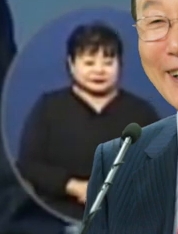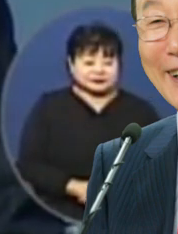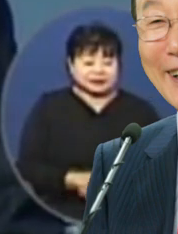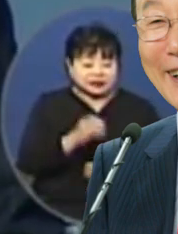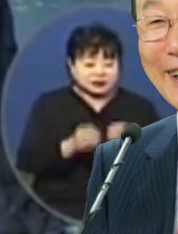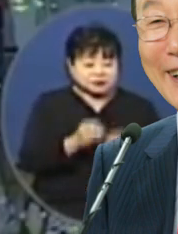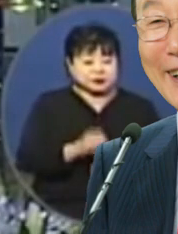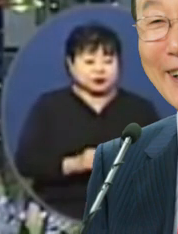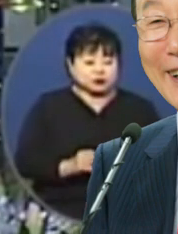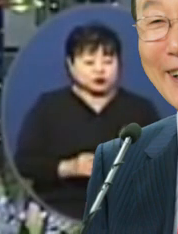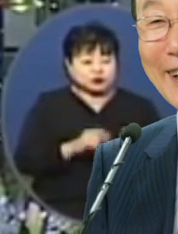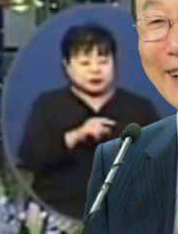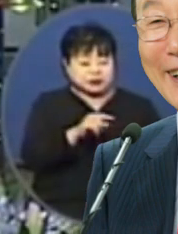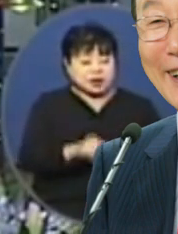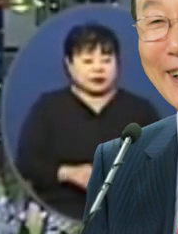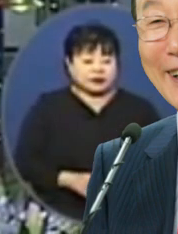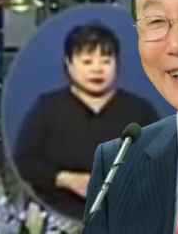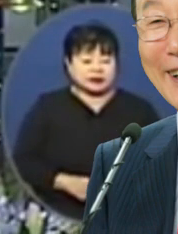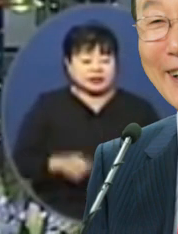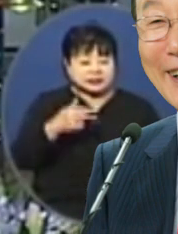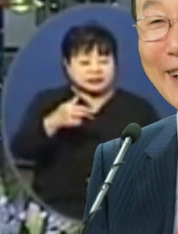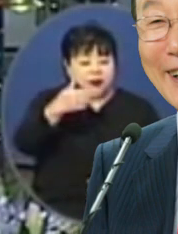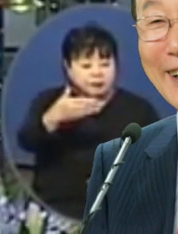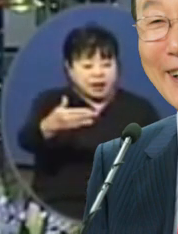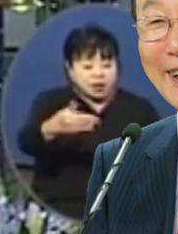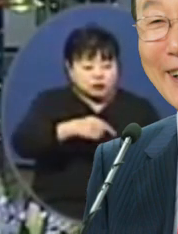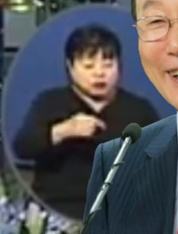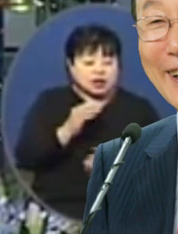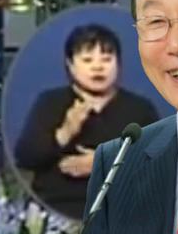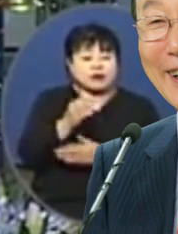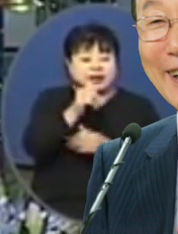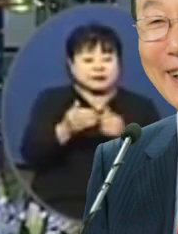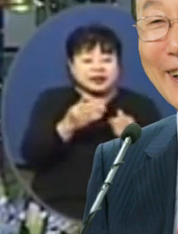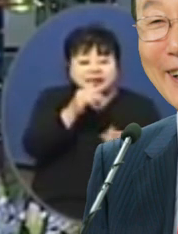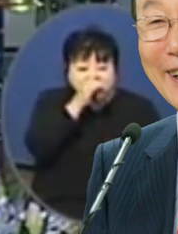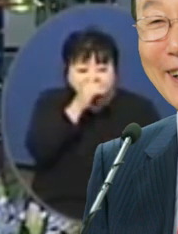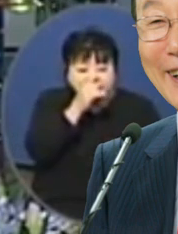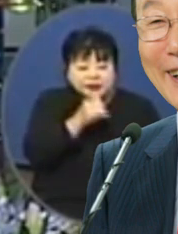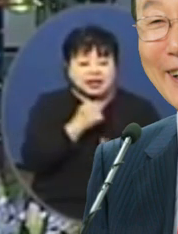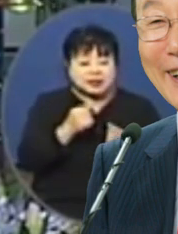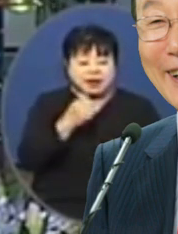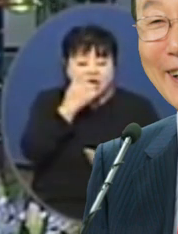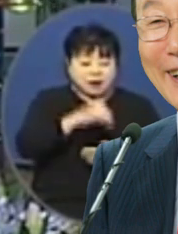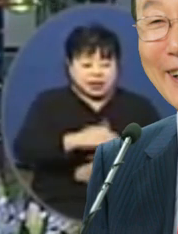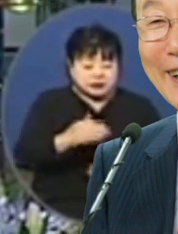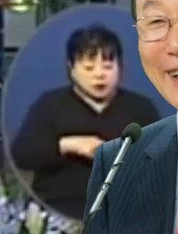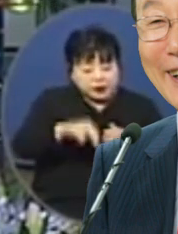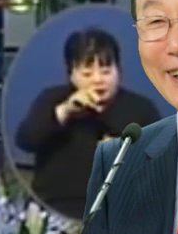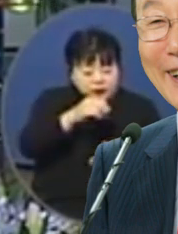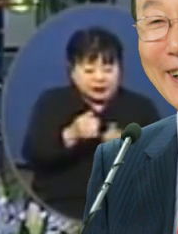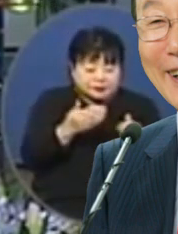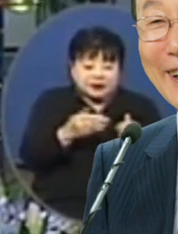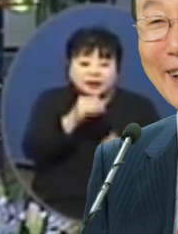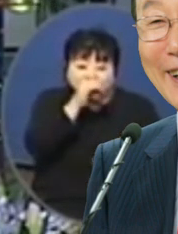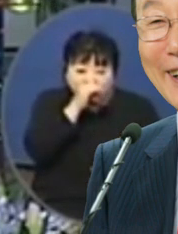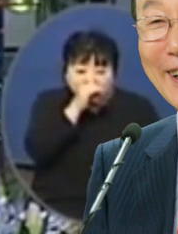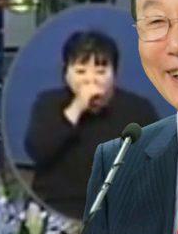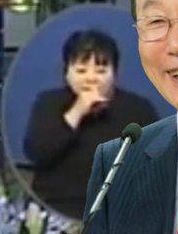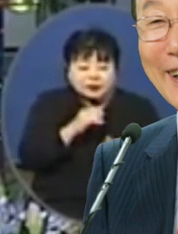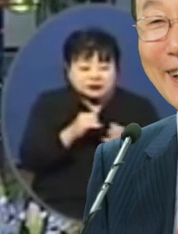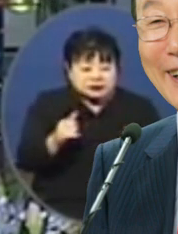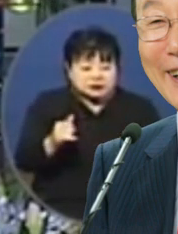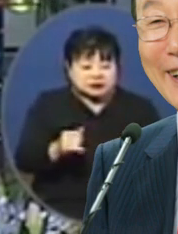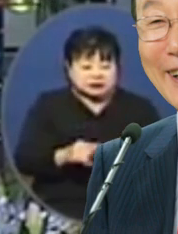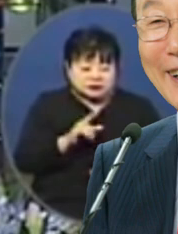시편 62편 7절로 8절을 보면 나의 구원과 영광이 하나님께 있으며 내 힘의 반석과 피난처도 하나님께 있도다.